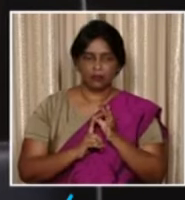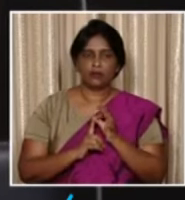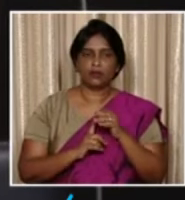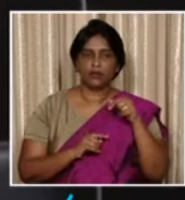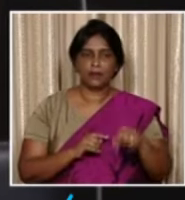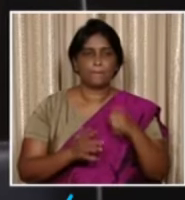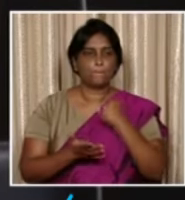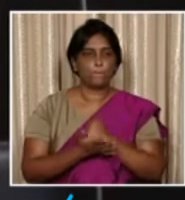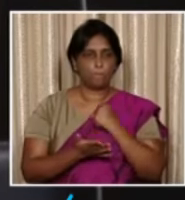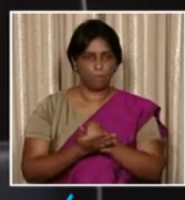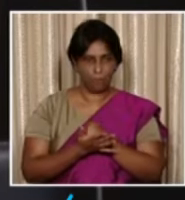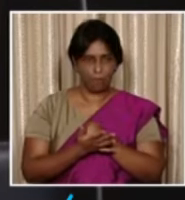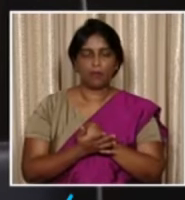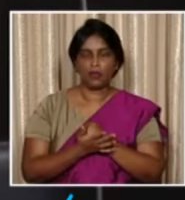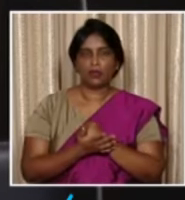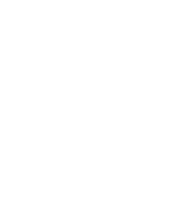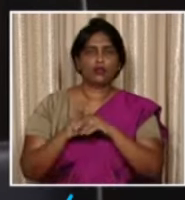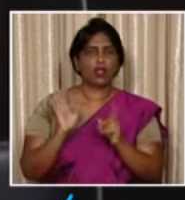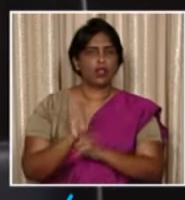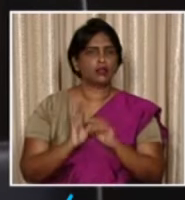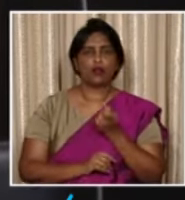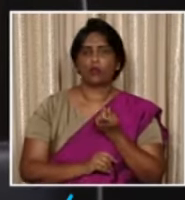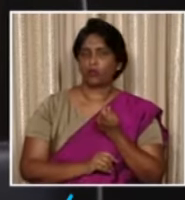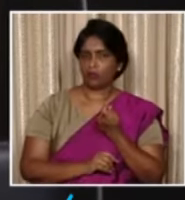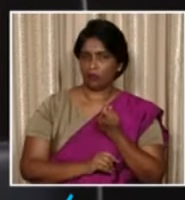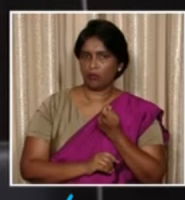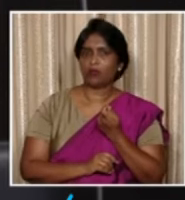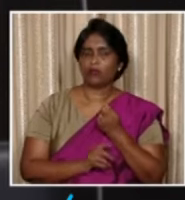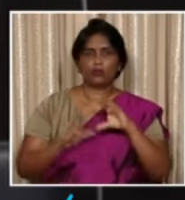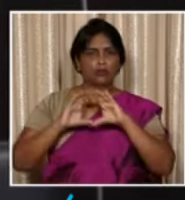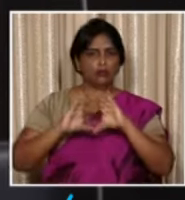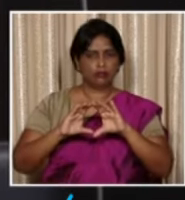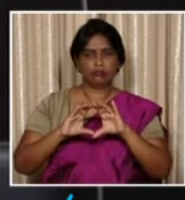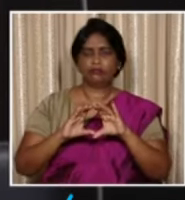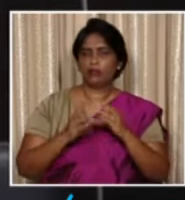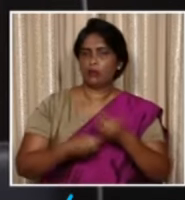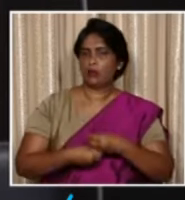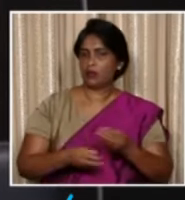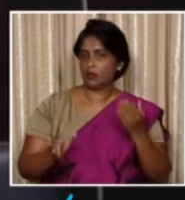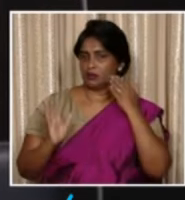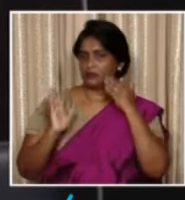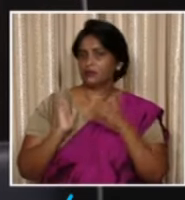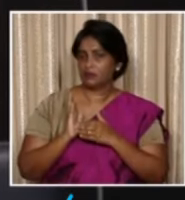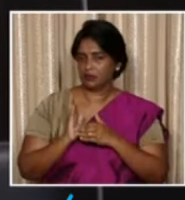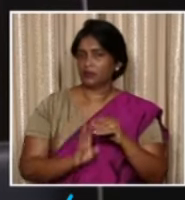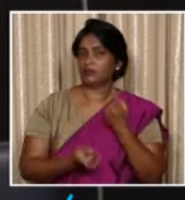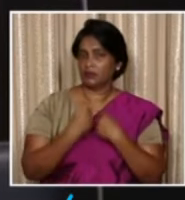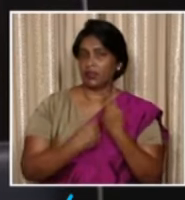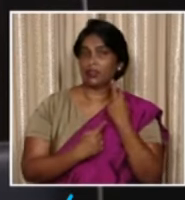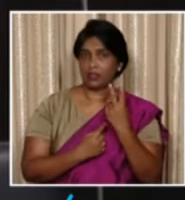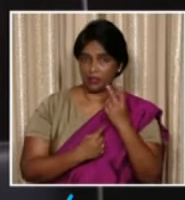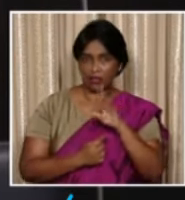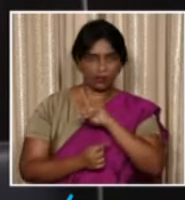දැමේ මහ බැංකුව ඇතුලේ තිබුණු ලක්ෂ 50ක මුදල් බණ්ඩලයක් නැතිවීම සම්බන්ධයෙන් පරීක්ෂණ දෙකක්